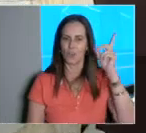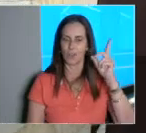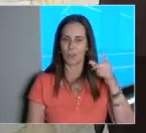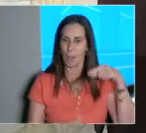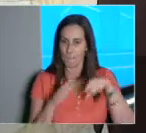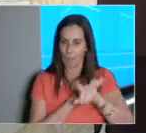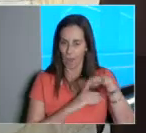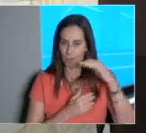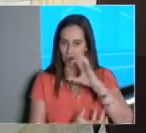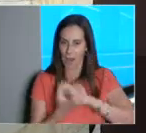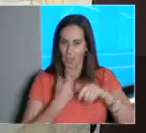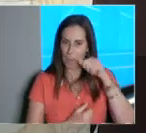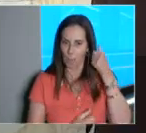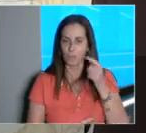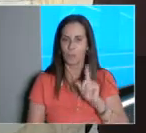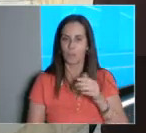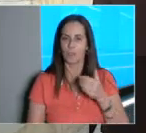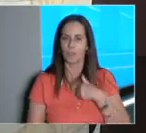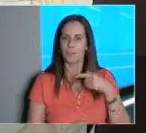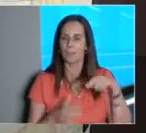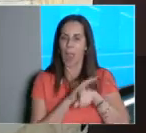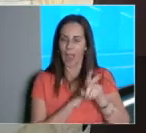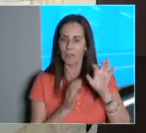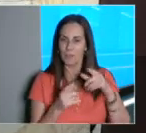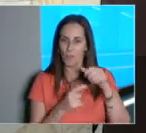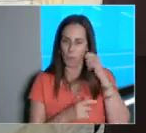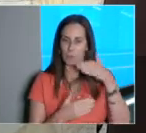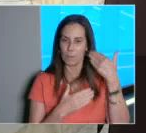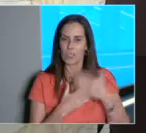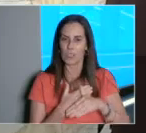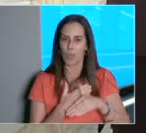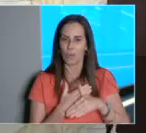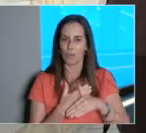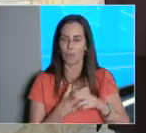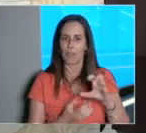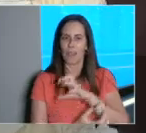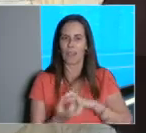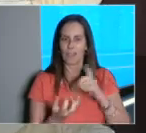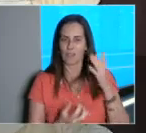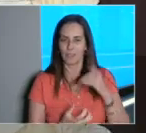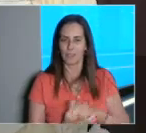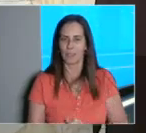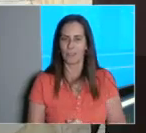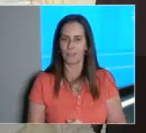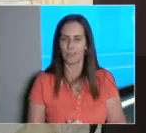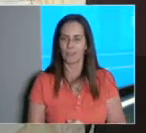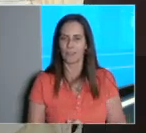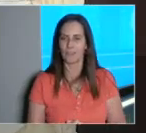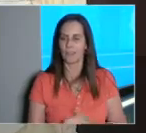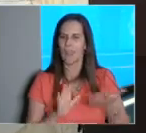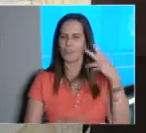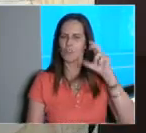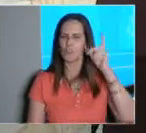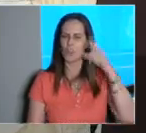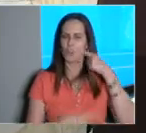מה, ברחת אחרי המהפכה של צ'אושסקו? לא, אני ברחתי בדיוק בסוף העידן של צ'אושסקו. לא, תכוון שהפילו אותו. איך, אבל לפני 30